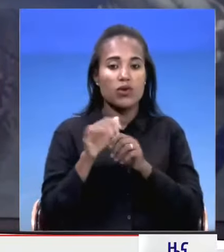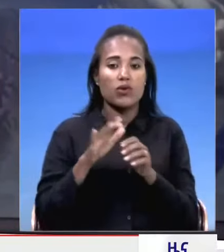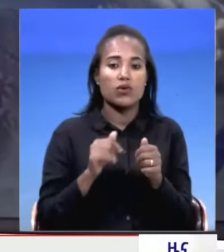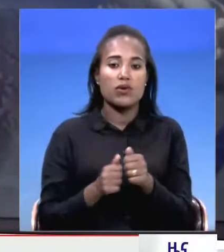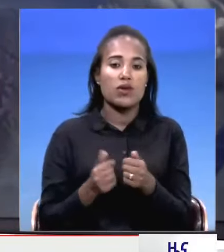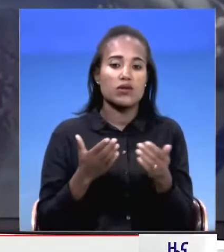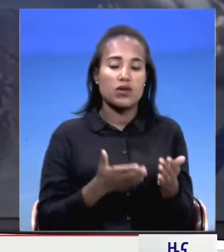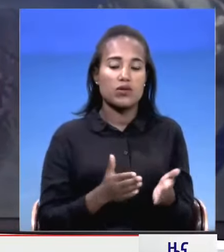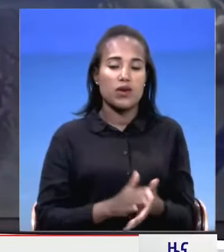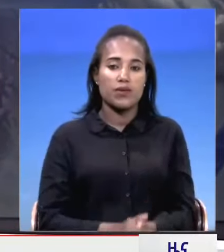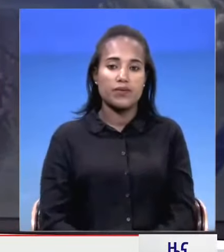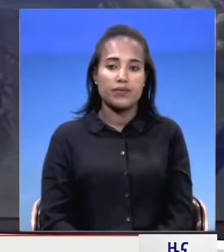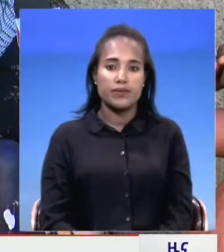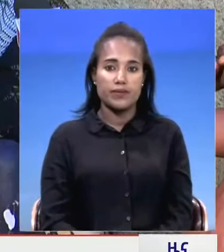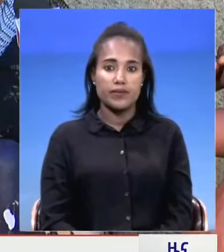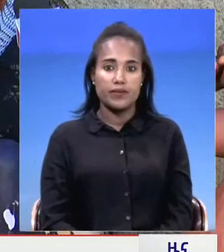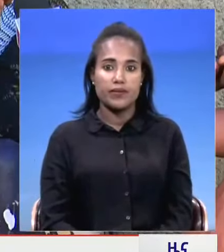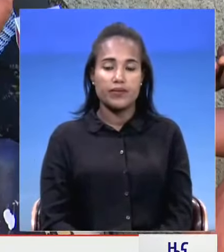ተከታዩን ዘገባ አዘጋጅቷል።